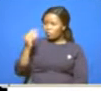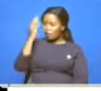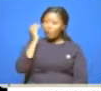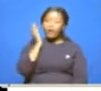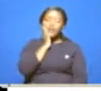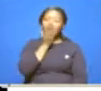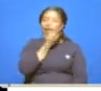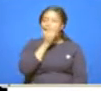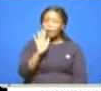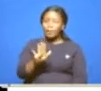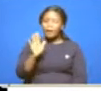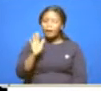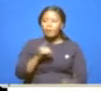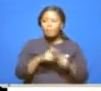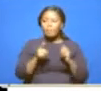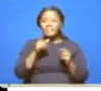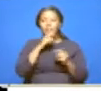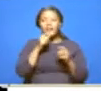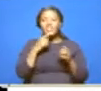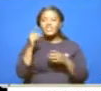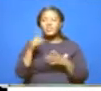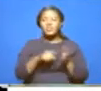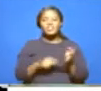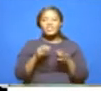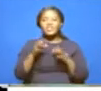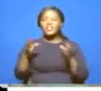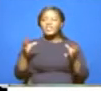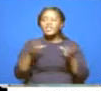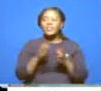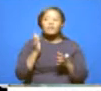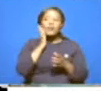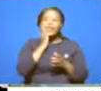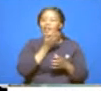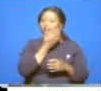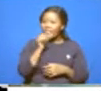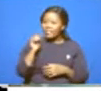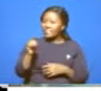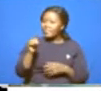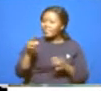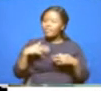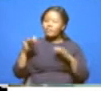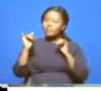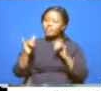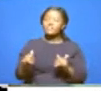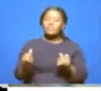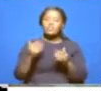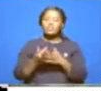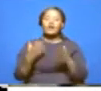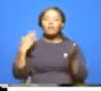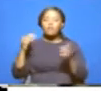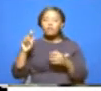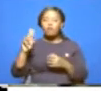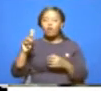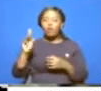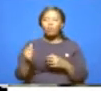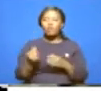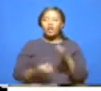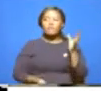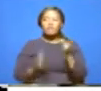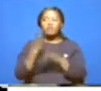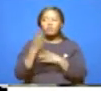hivyo Sayani anasema rangi za kampuni ya saruji ya Mombasa Cement zimekuwepo hata kabla ya chama cha UDA kubuniwa. Hatuko